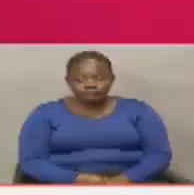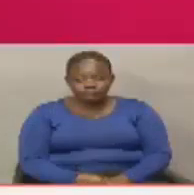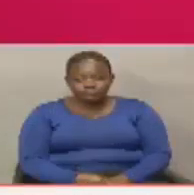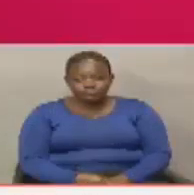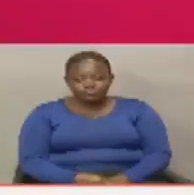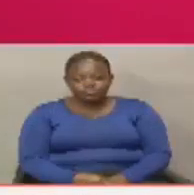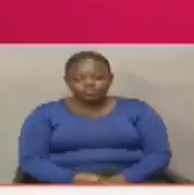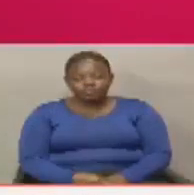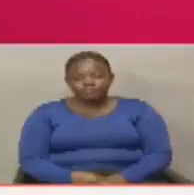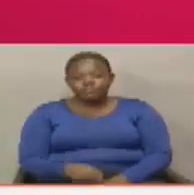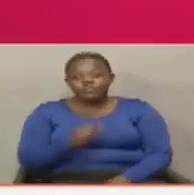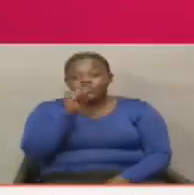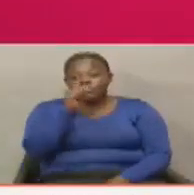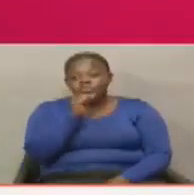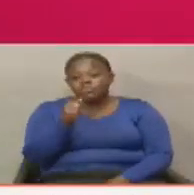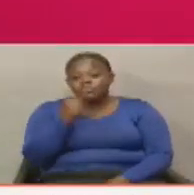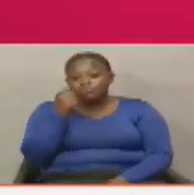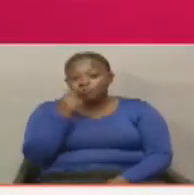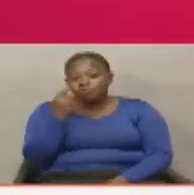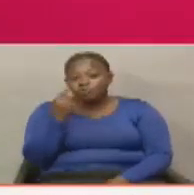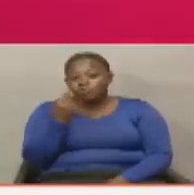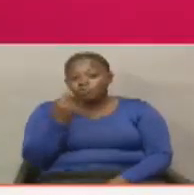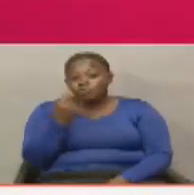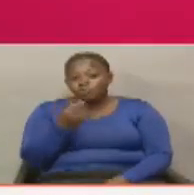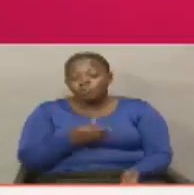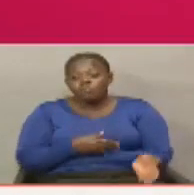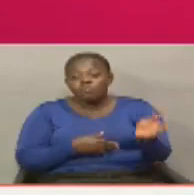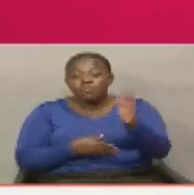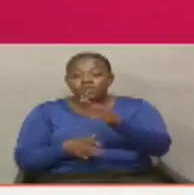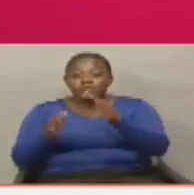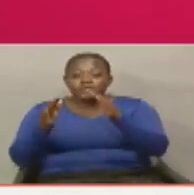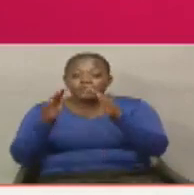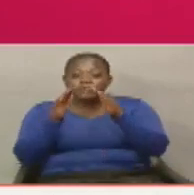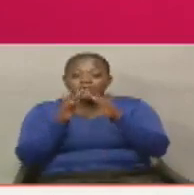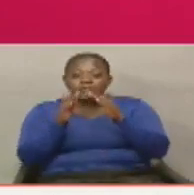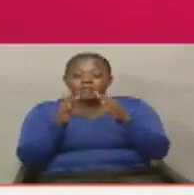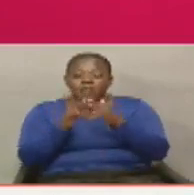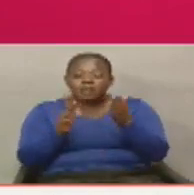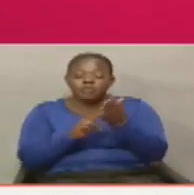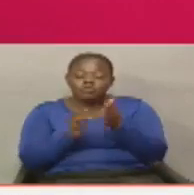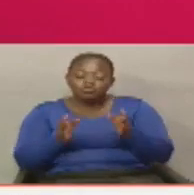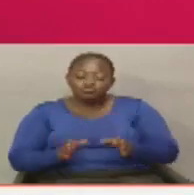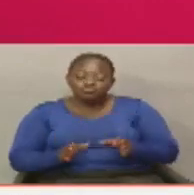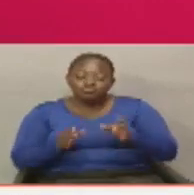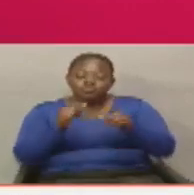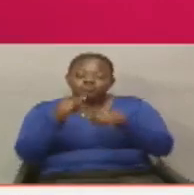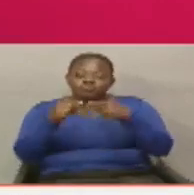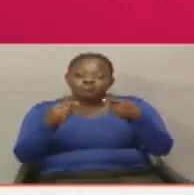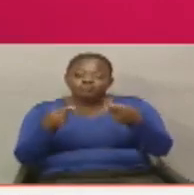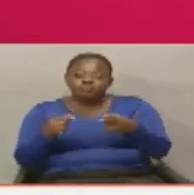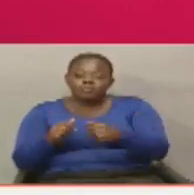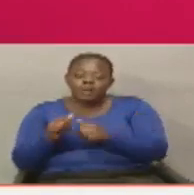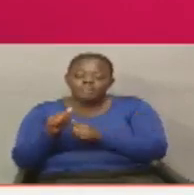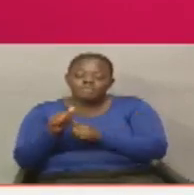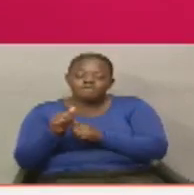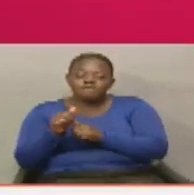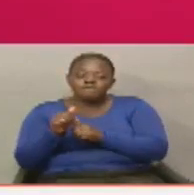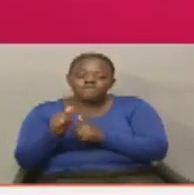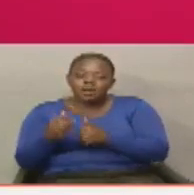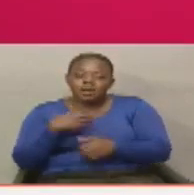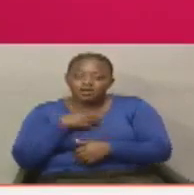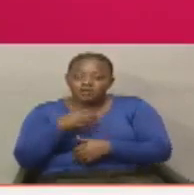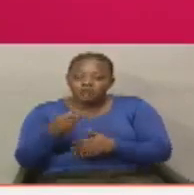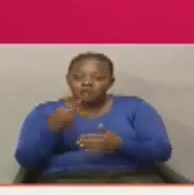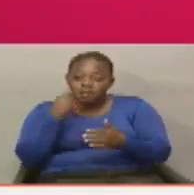Ate byo ebyo omukadde gwe bazizza mu maka ku mpaka byongedde okulanda